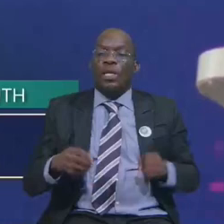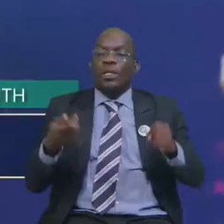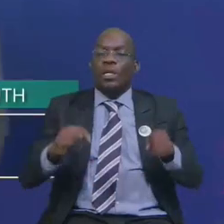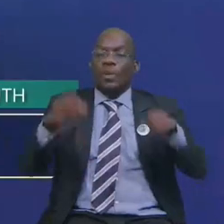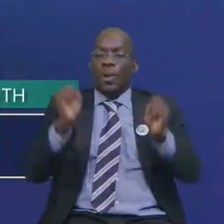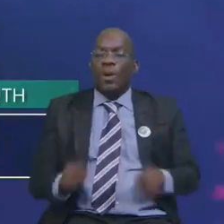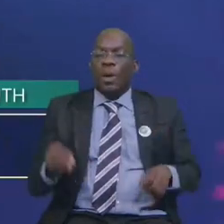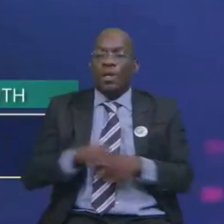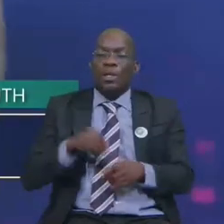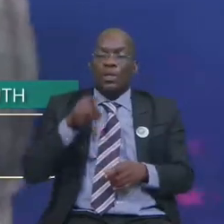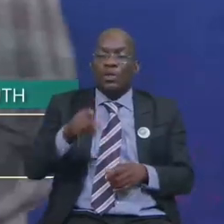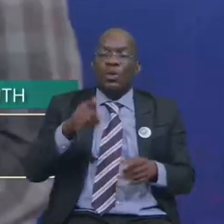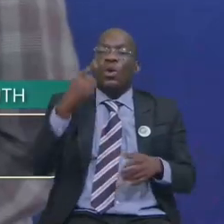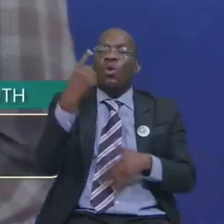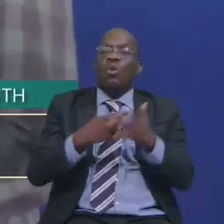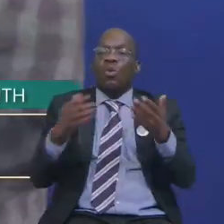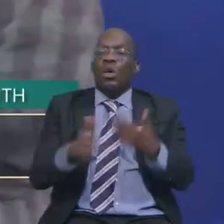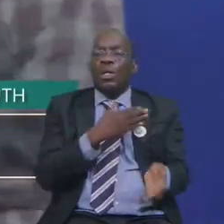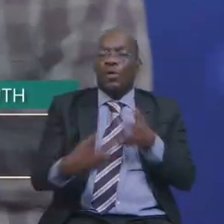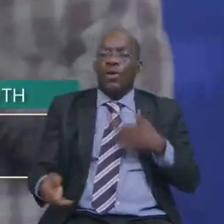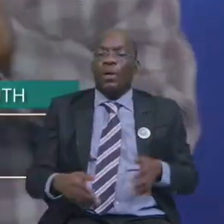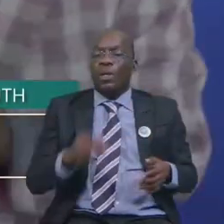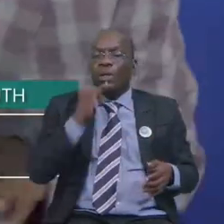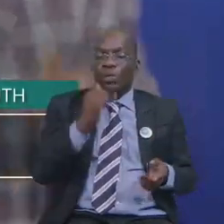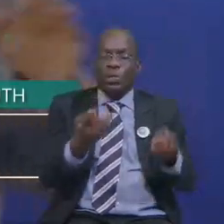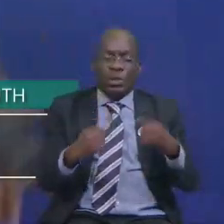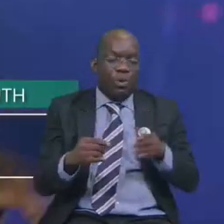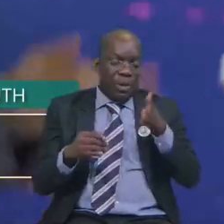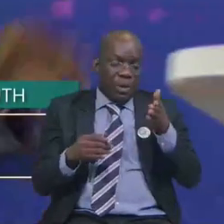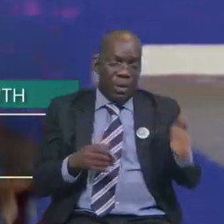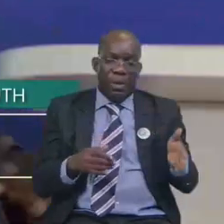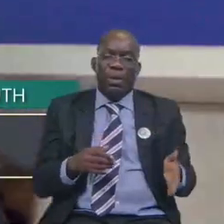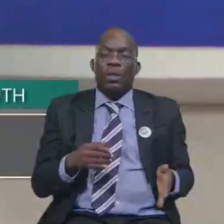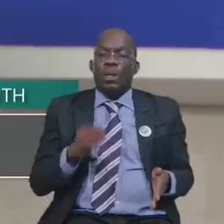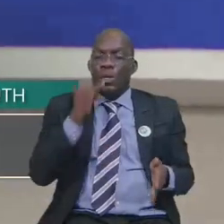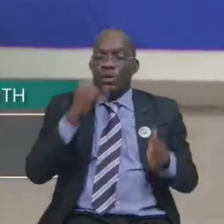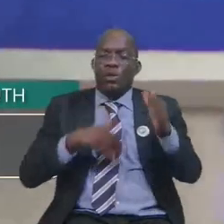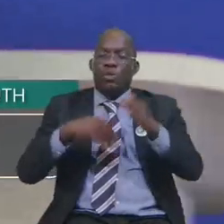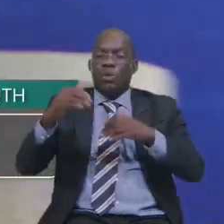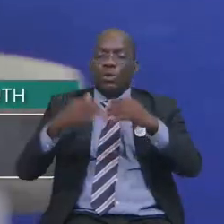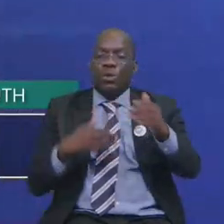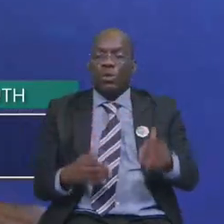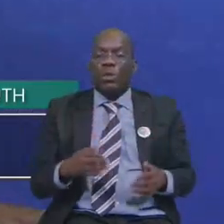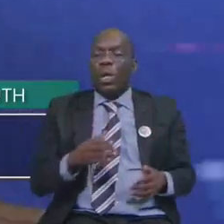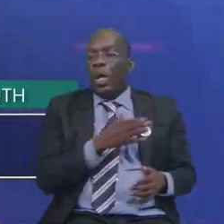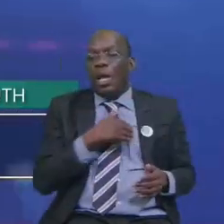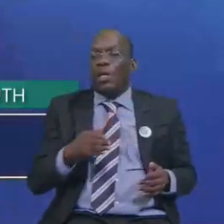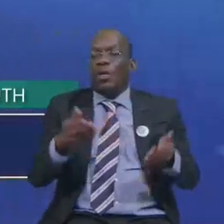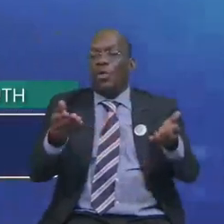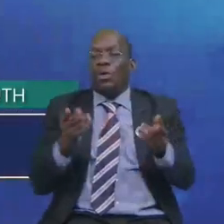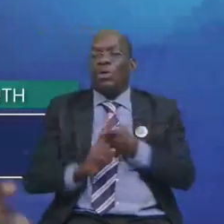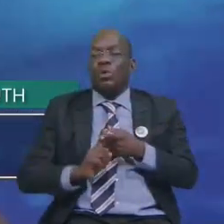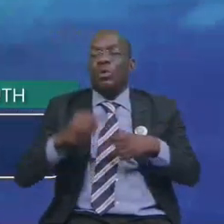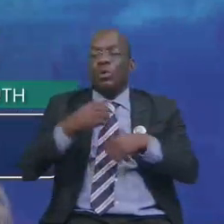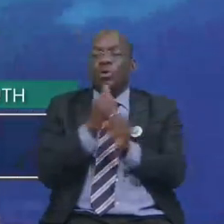quel que soit ce qui arrive là bas es-tu et qui se construit qui